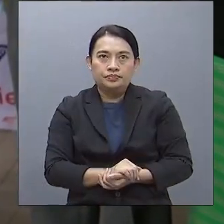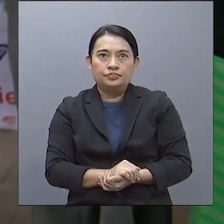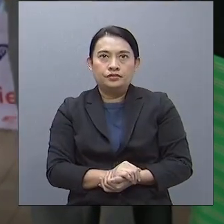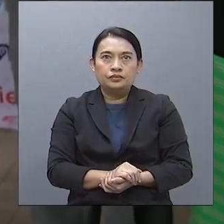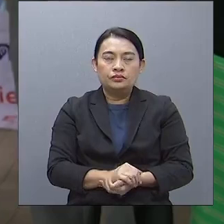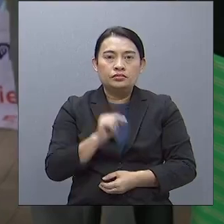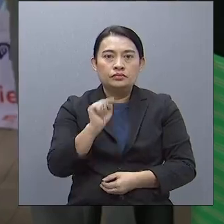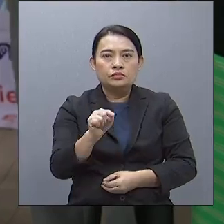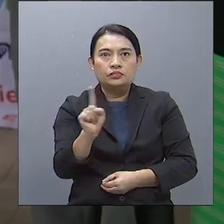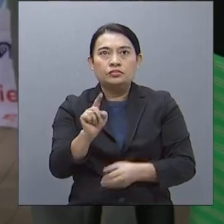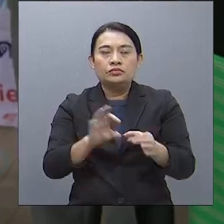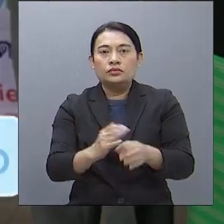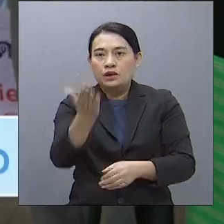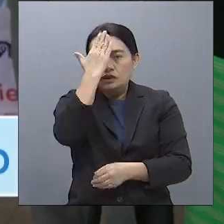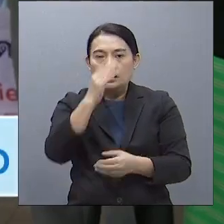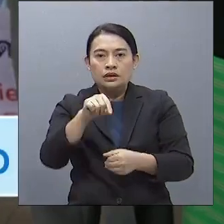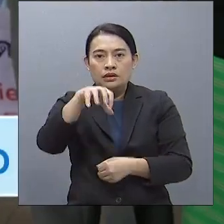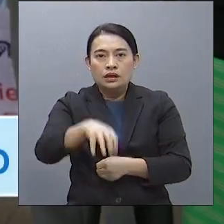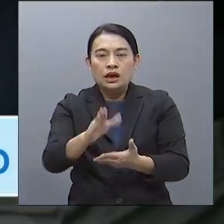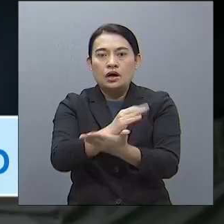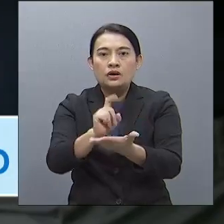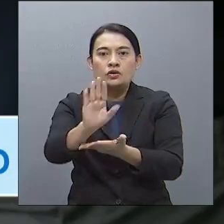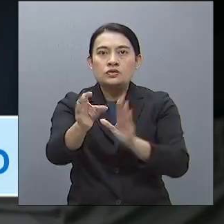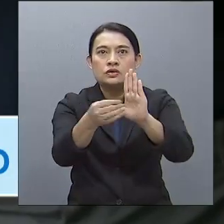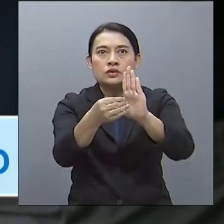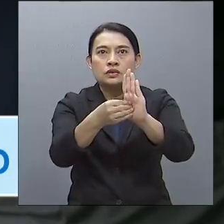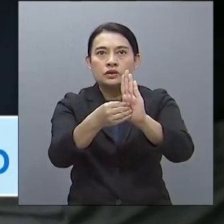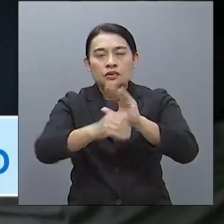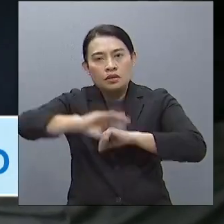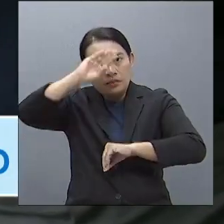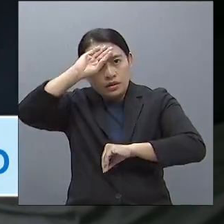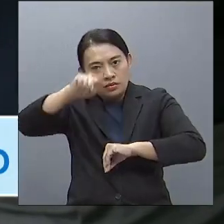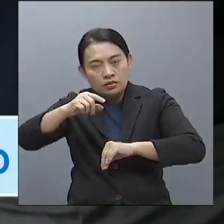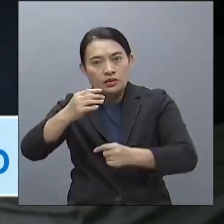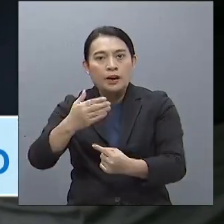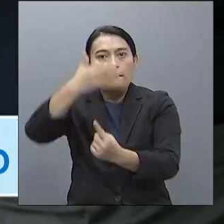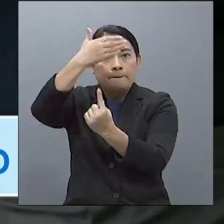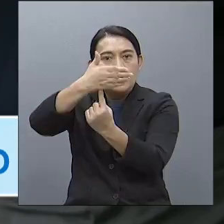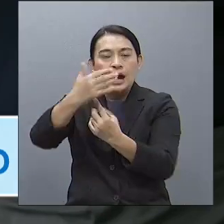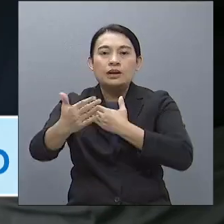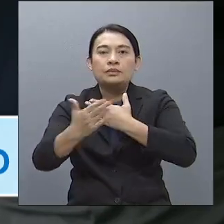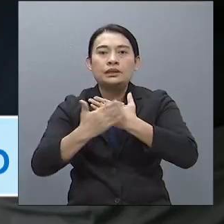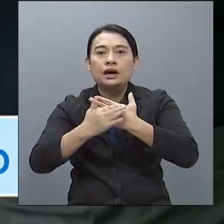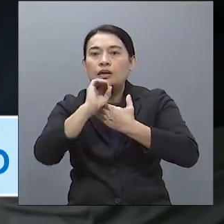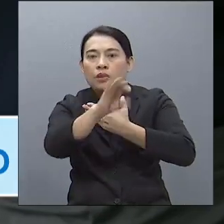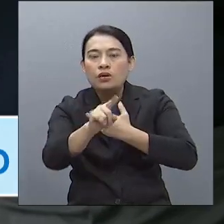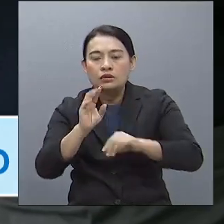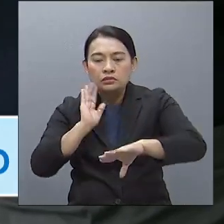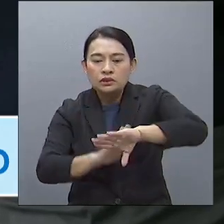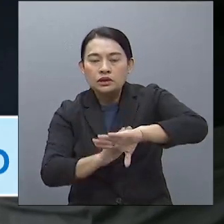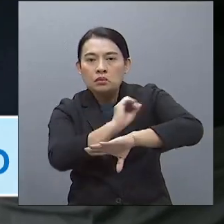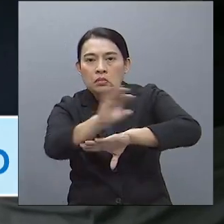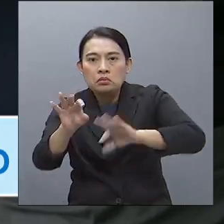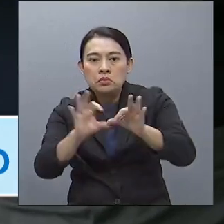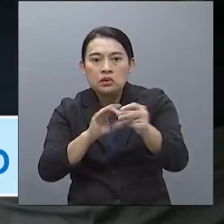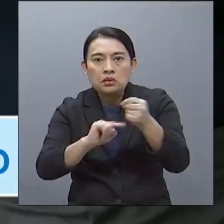ริเวณหน้าหอศิลป์กรุงเทพมหานครมีกลุ่มผู้ป่วยต้อหินออกมาทำกิจกรรมชูป้ายค่ะเพื่อเตือนภัยให้ตระหนักถึงความรุนแรงผลของโร